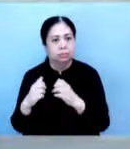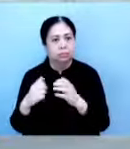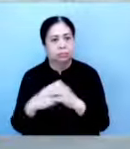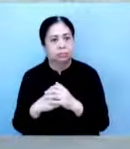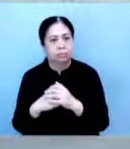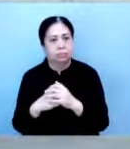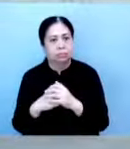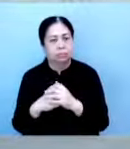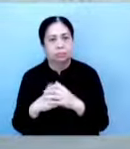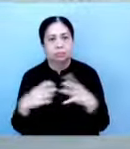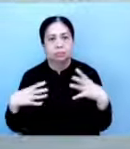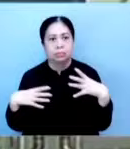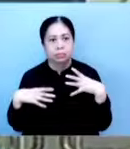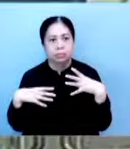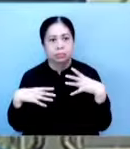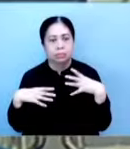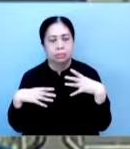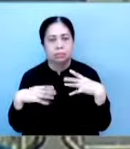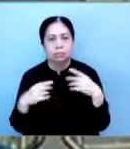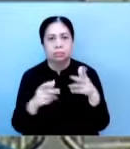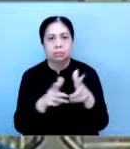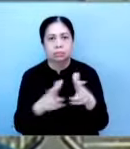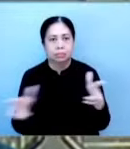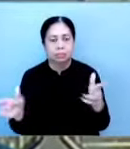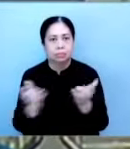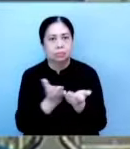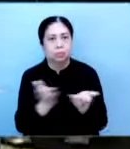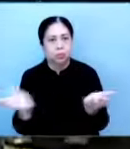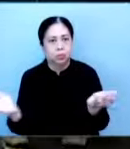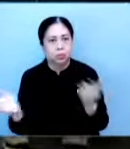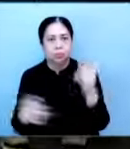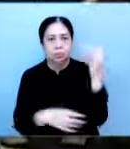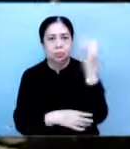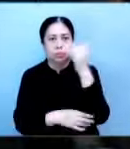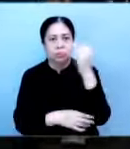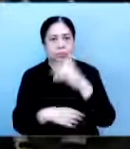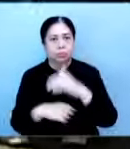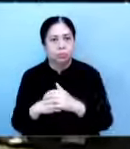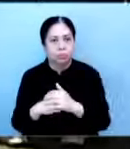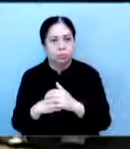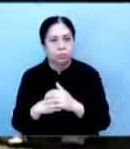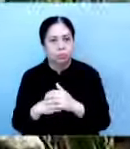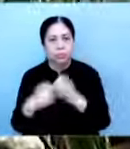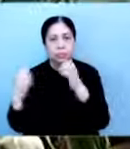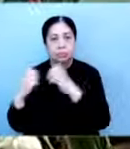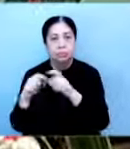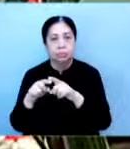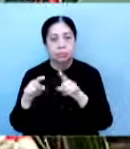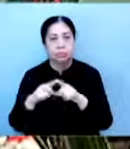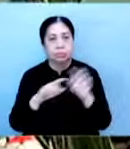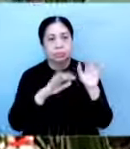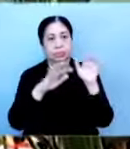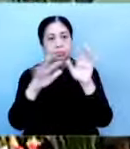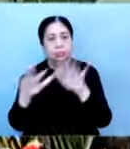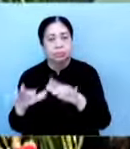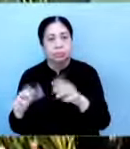bakasyonista sa mga terminal pantalan at paliparan marami rin ang inaasahang dadagsa ng mga deboto sa mga simbahan